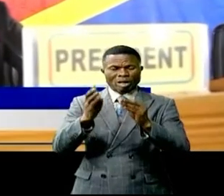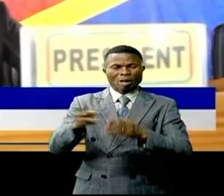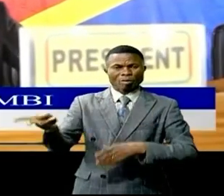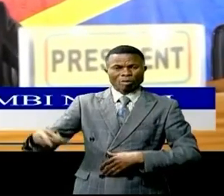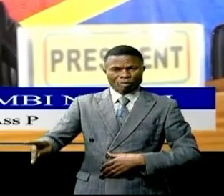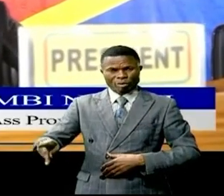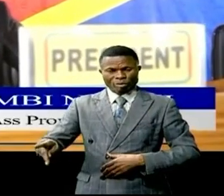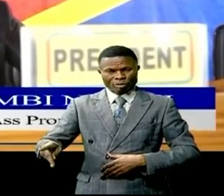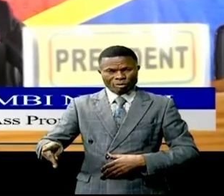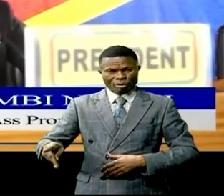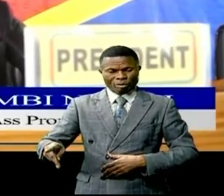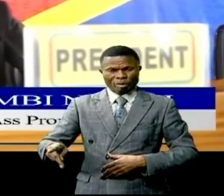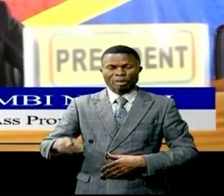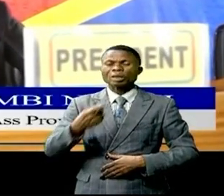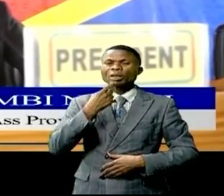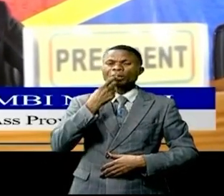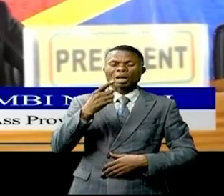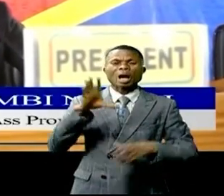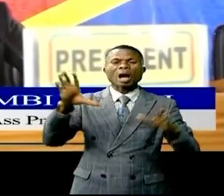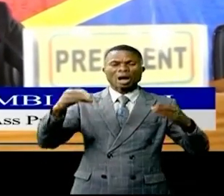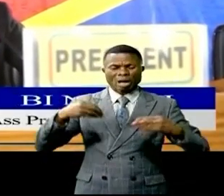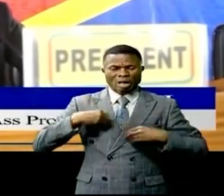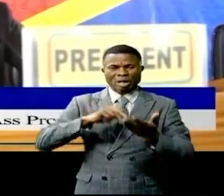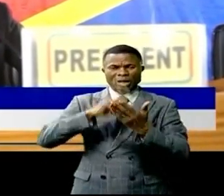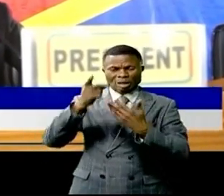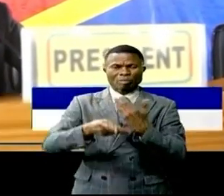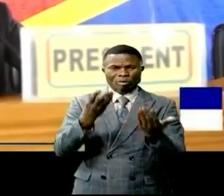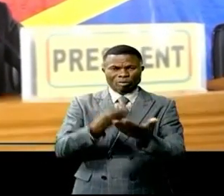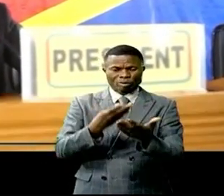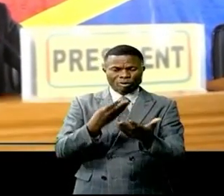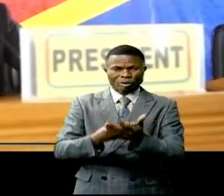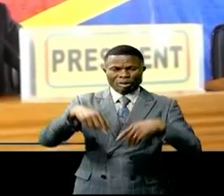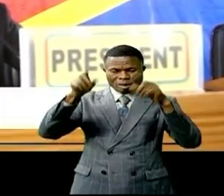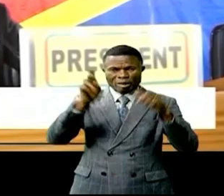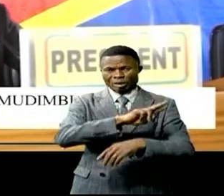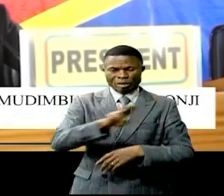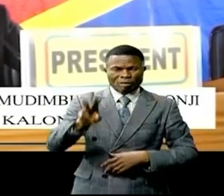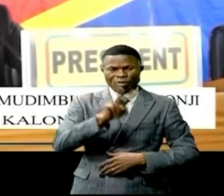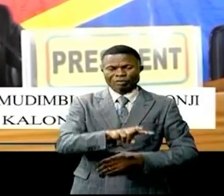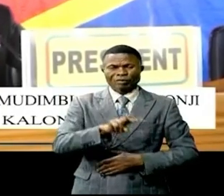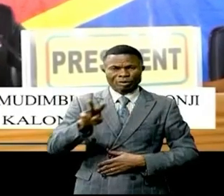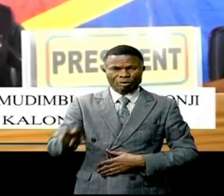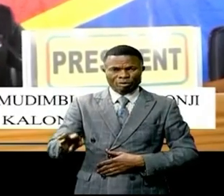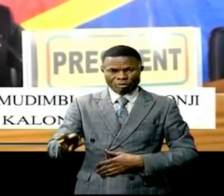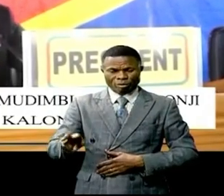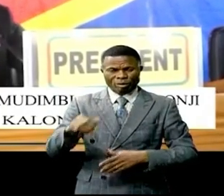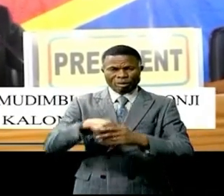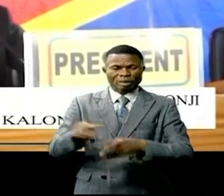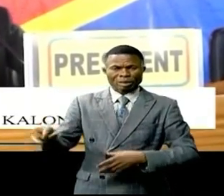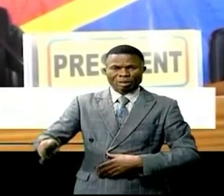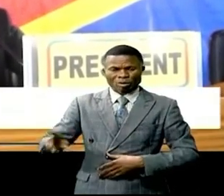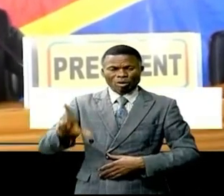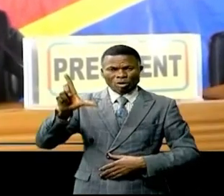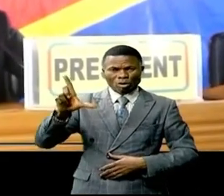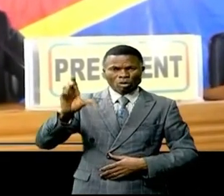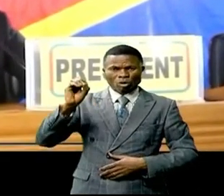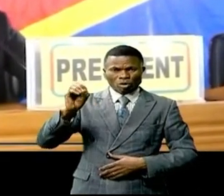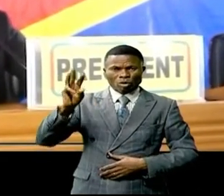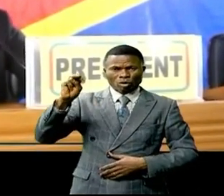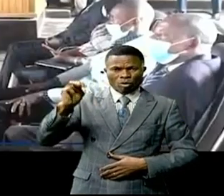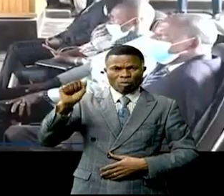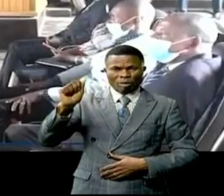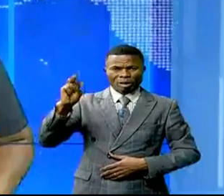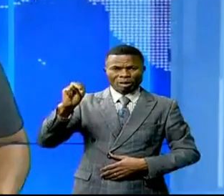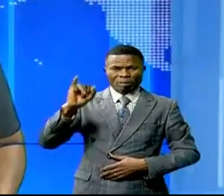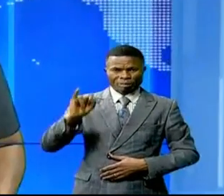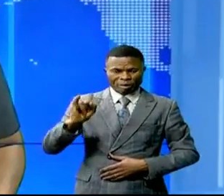provinciale déclare recevoir le projet de budget d'exercice 2022 de la province de Lomami.